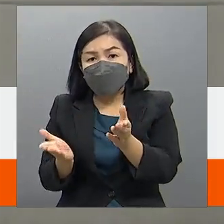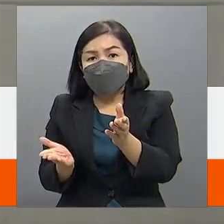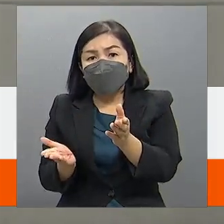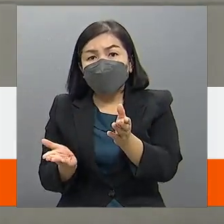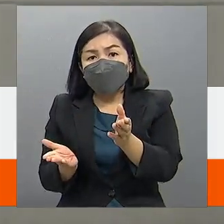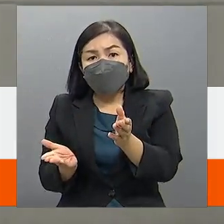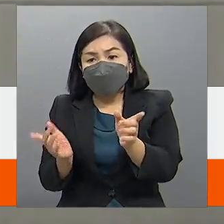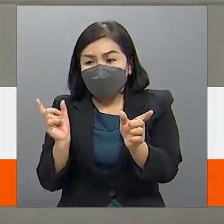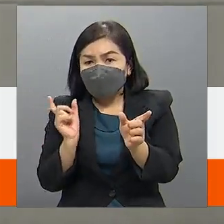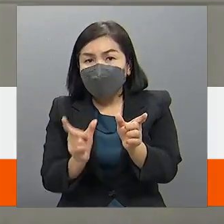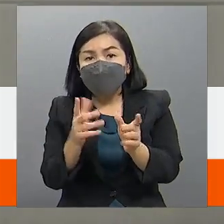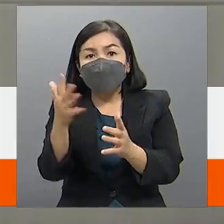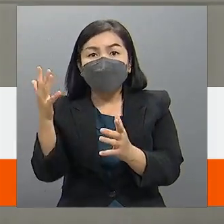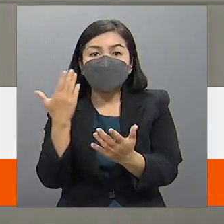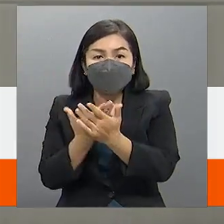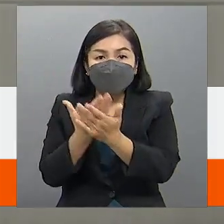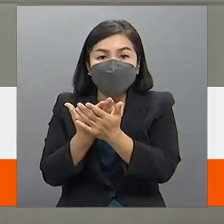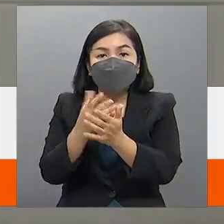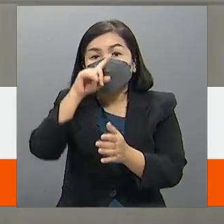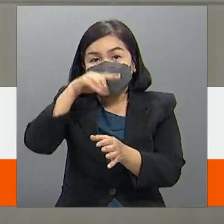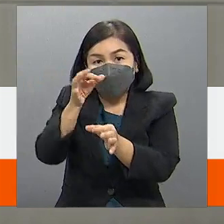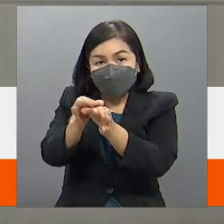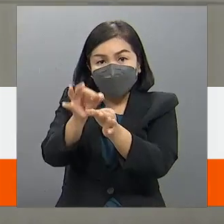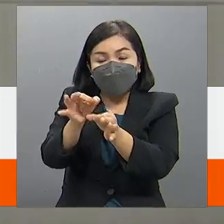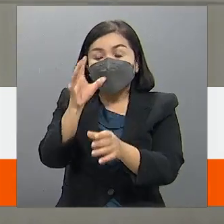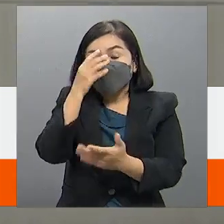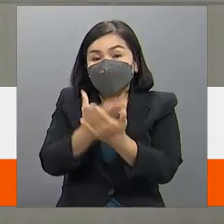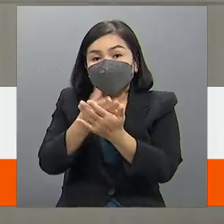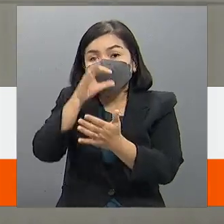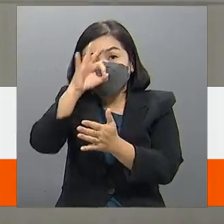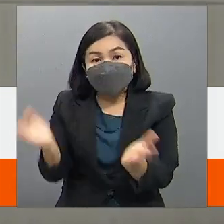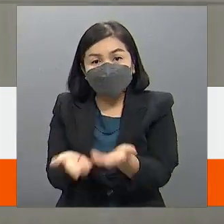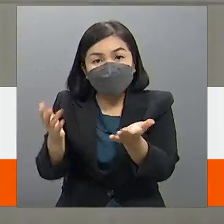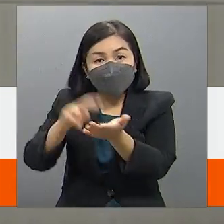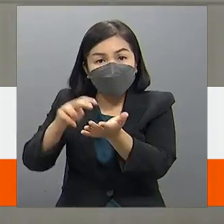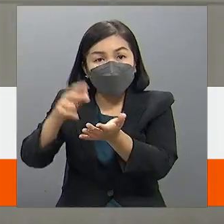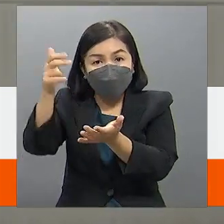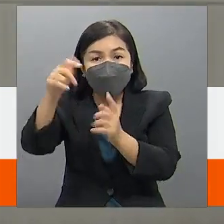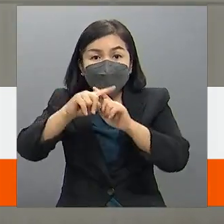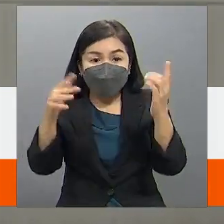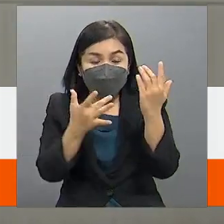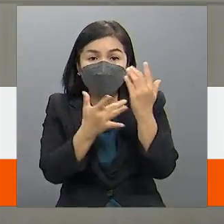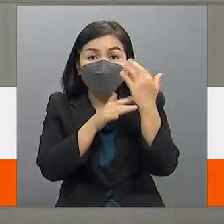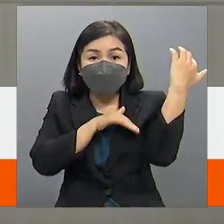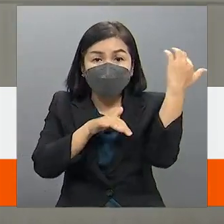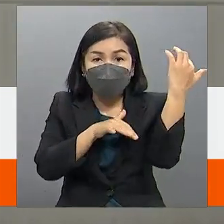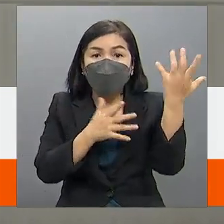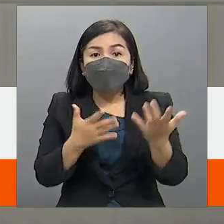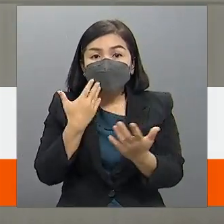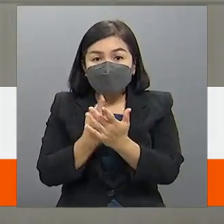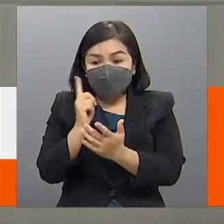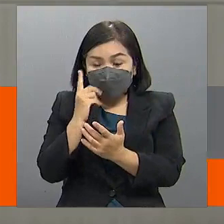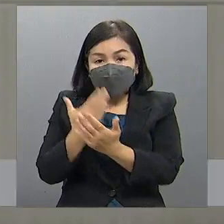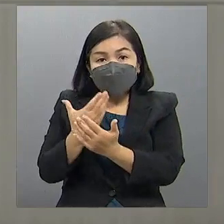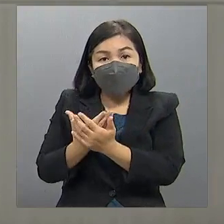อย่างนี้มันนี่มันมีเงินบาทเข้าไปหนุนหลังอยู่เต็มจำนวนในอีเว้นท์ที่เราเงินที่เราอยู่ในกระเป๋าเนี่ยจริงๆก็มีมี